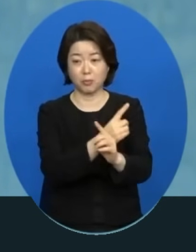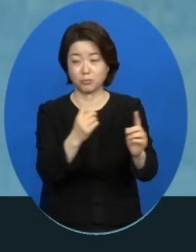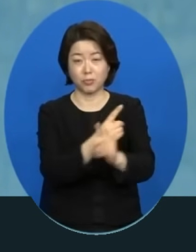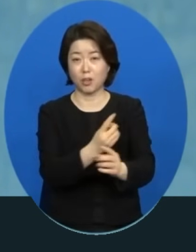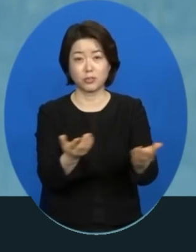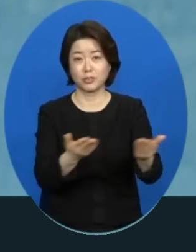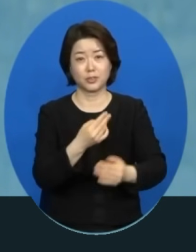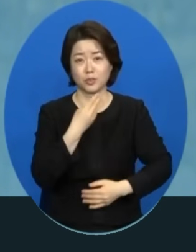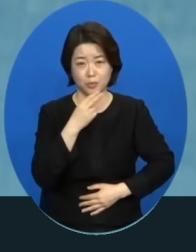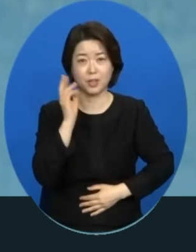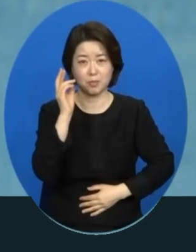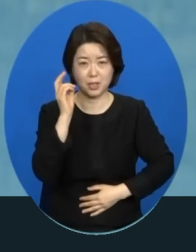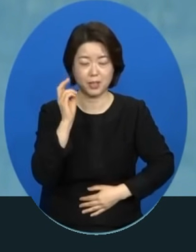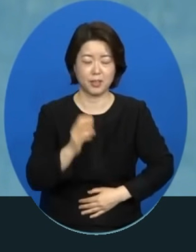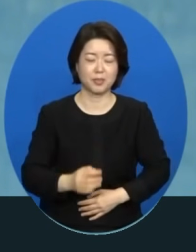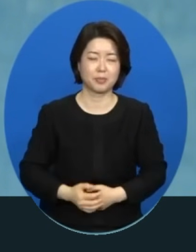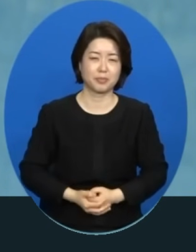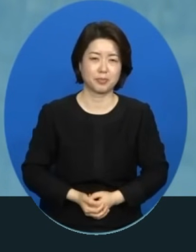것입니다.